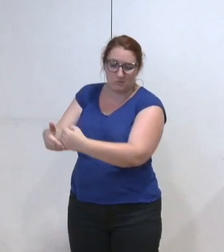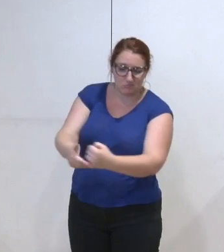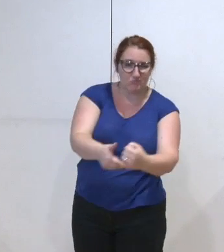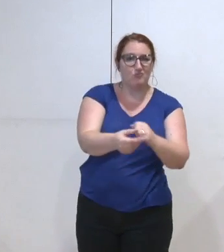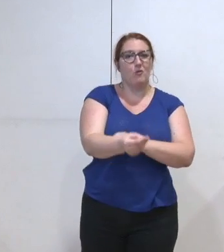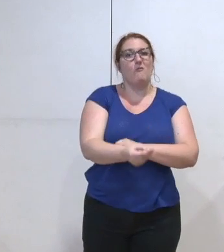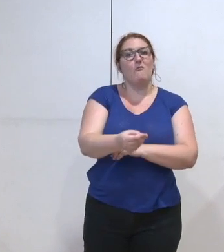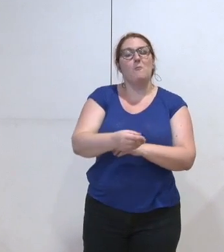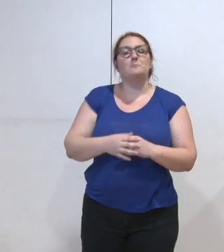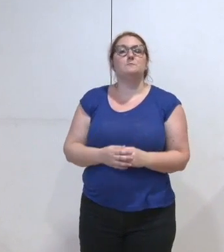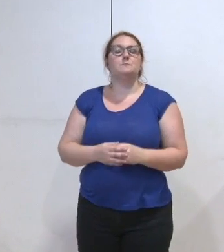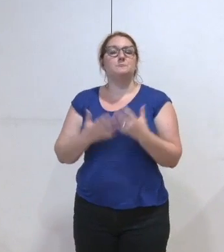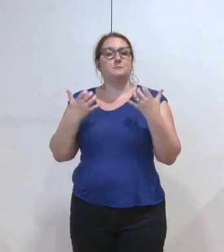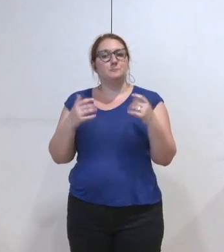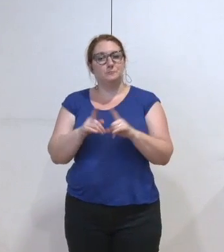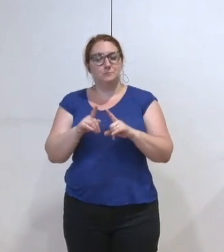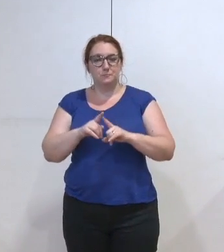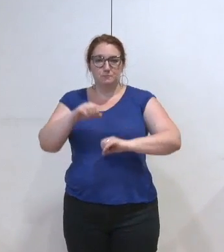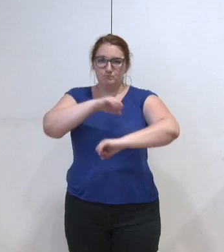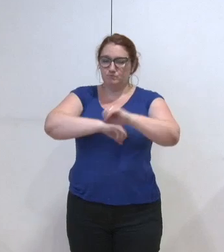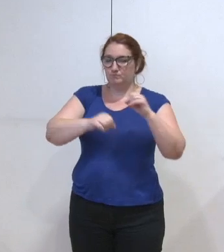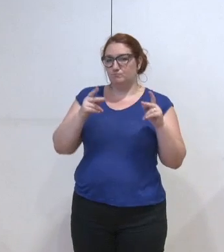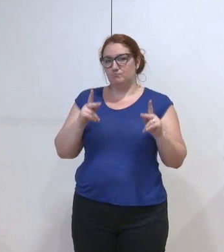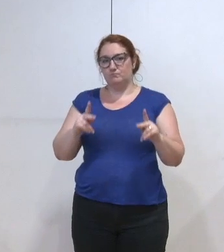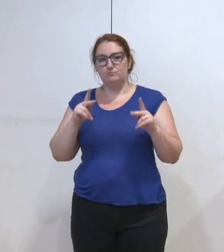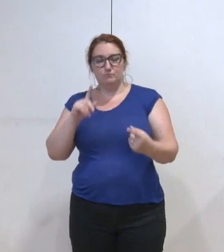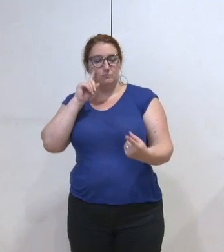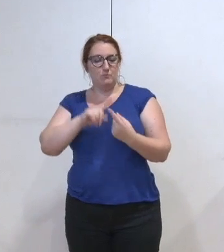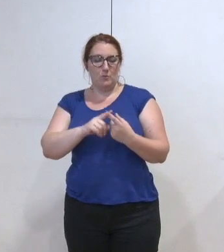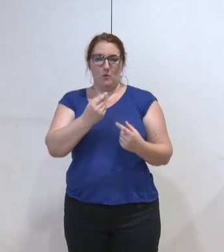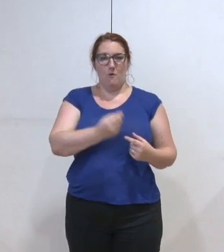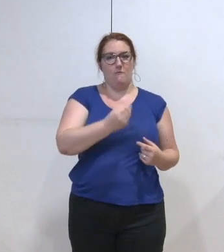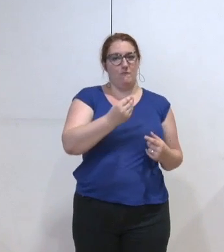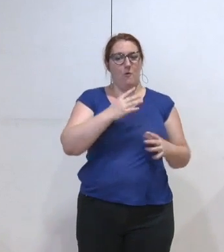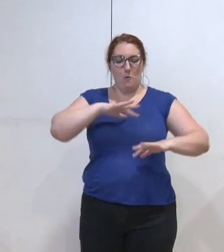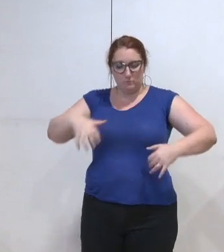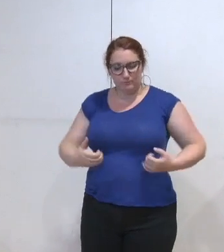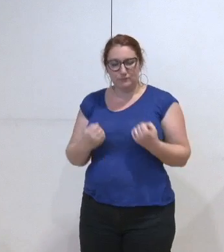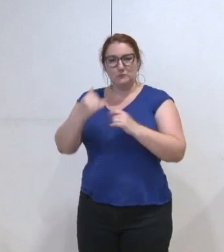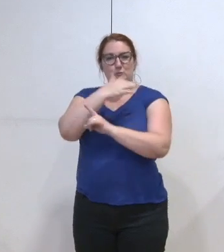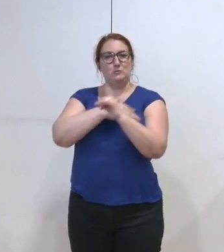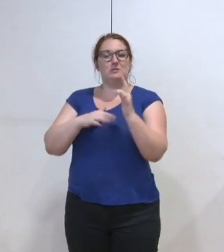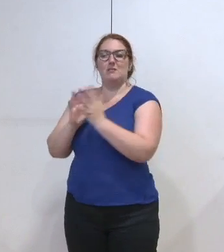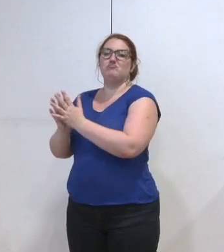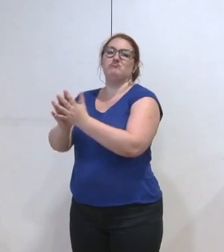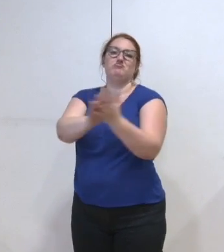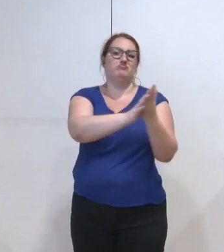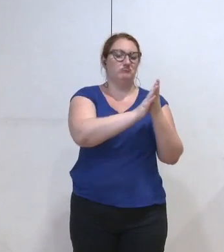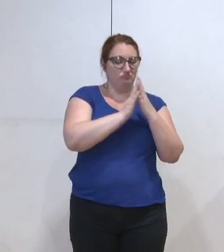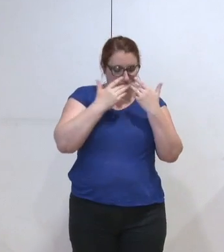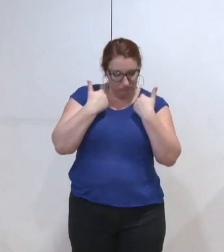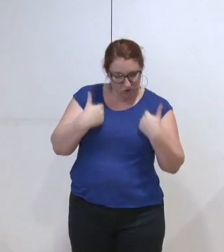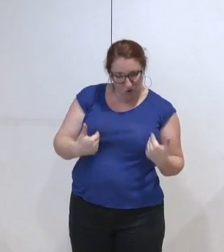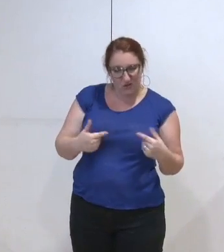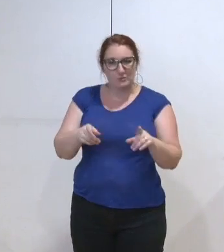également des démarches pédagogiques autour de la sociabilisation et du développement des compétences social de l'enfant dans son être mais dans également dans